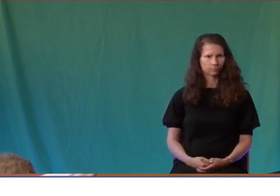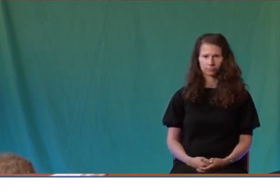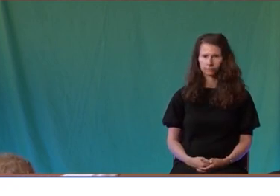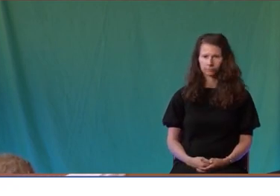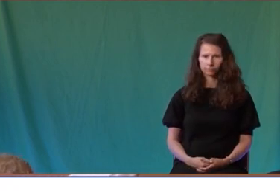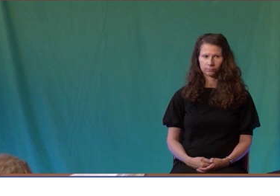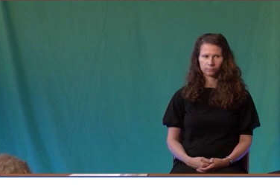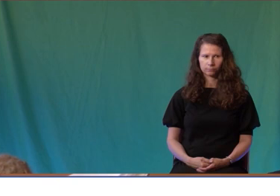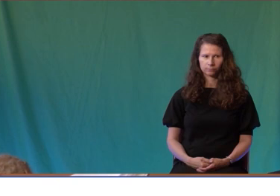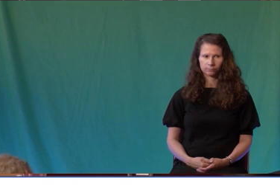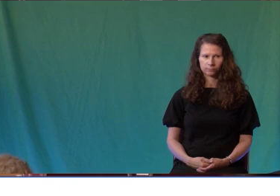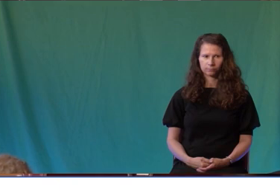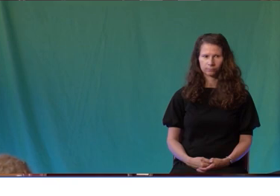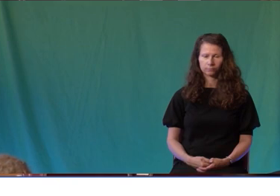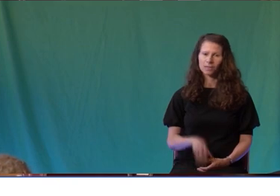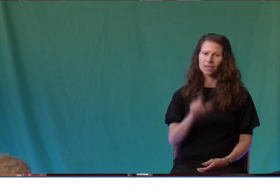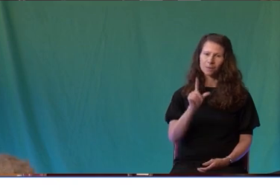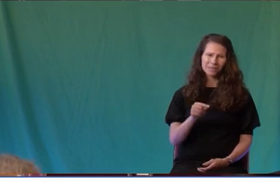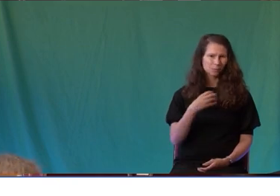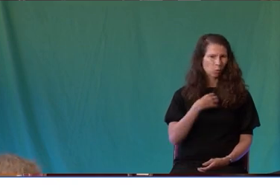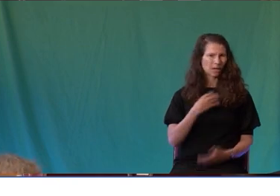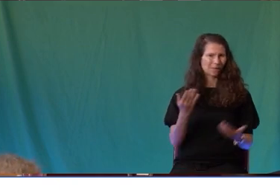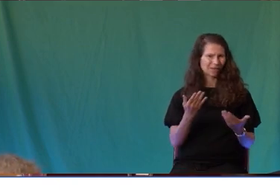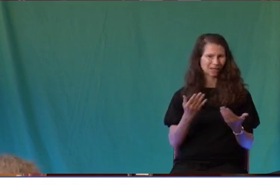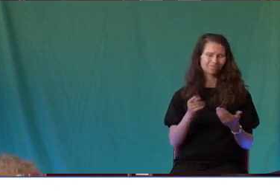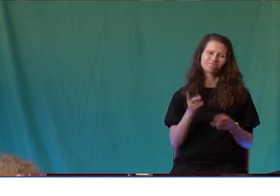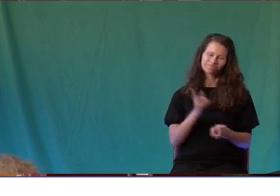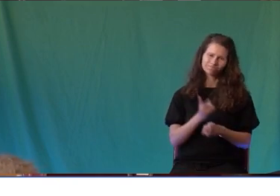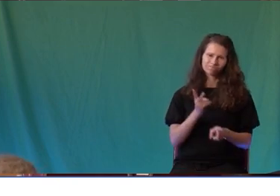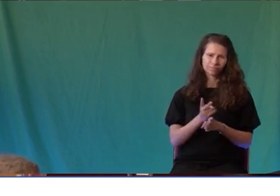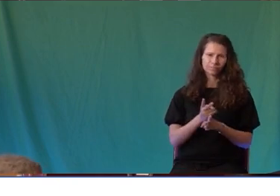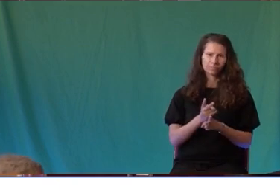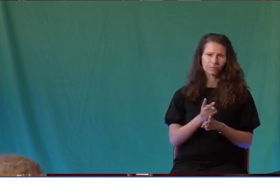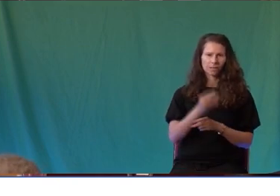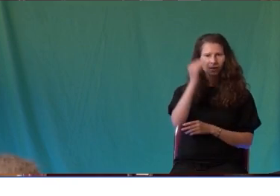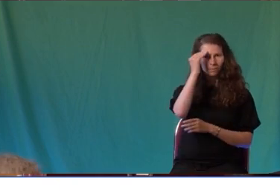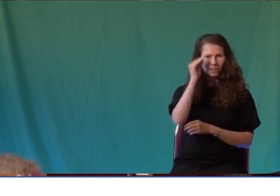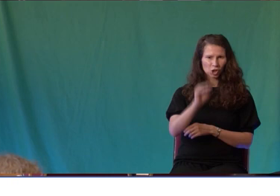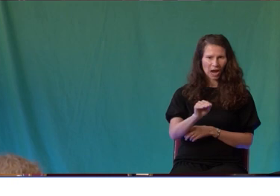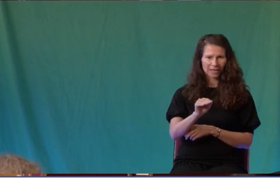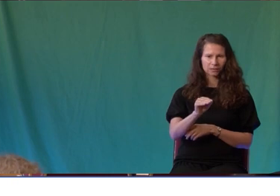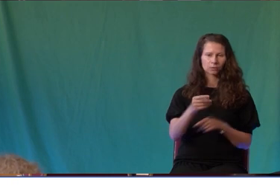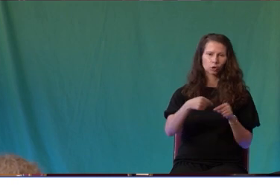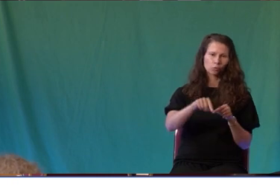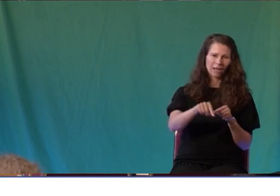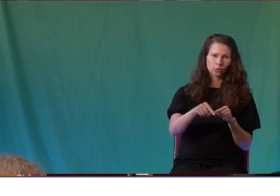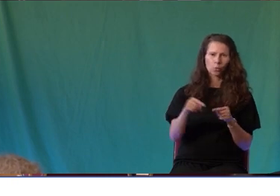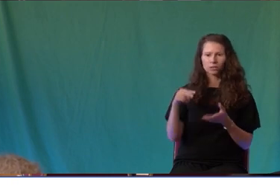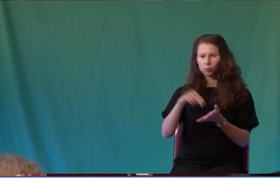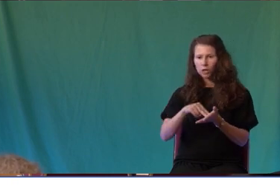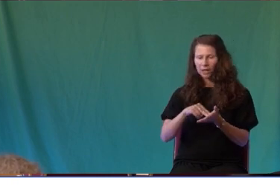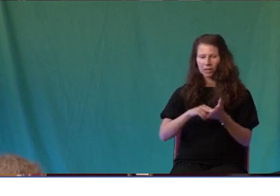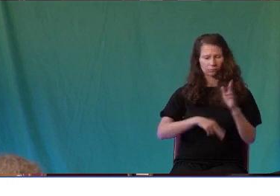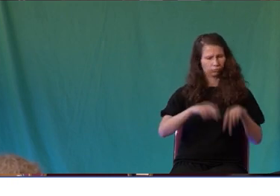was etwas problematisch ist das ist immer noch getrennte Bescheide getrennte Zuweisung der Zuständigkeit und so weiter gibt